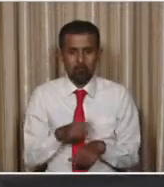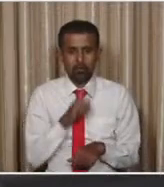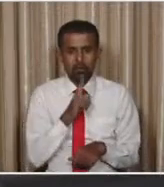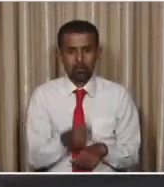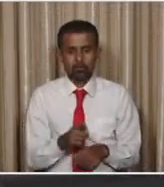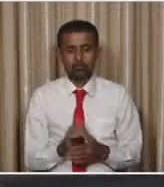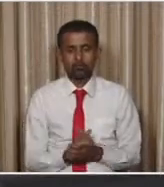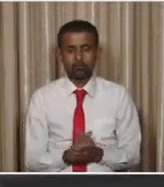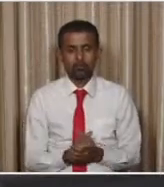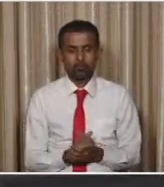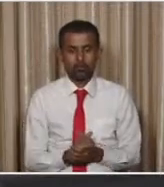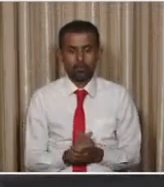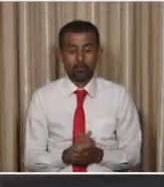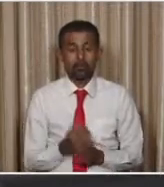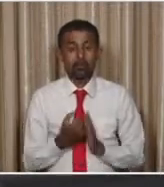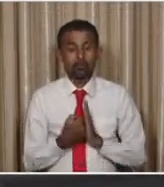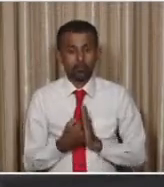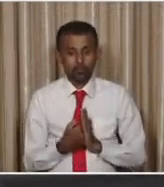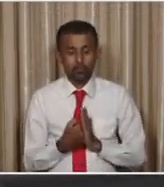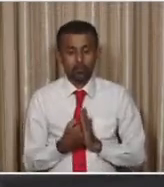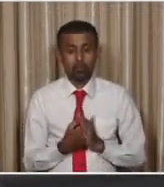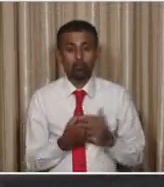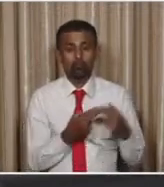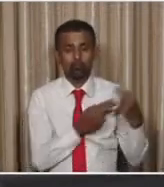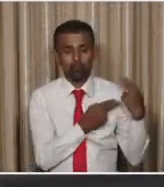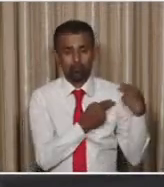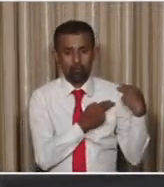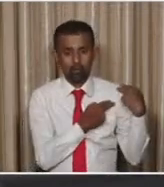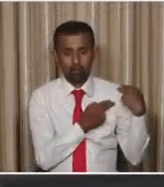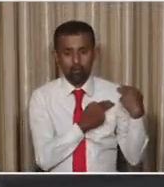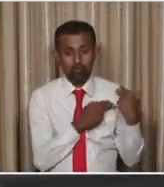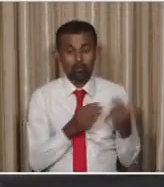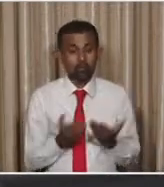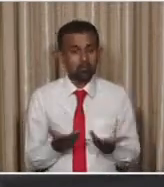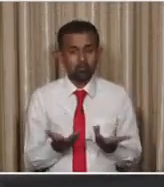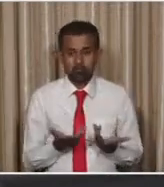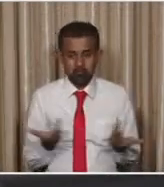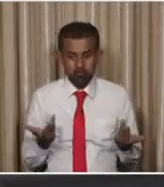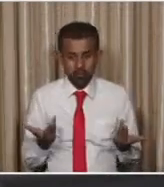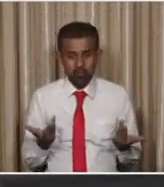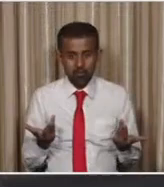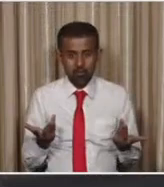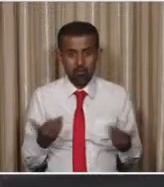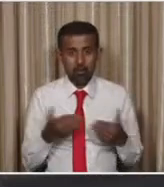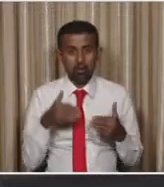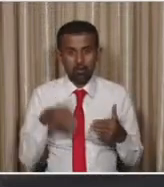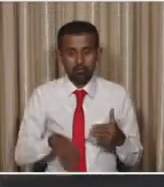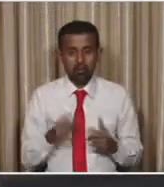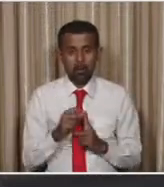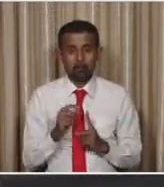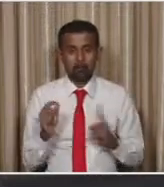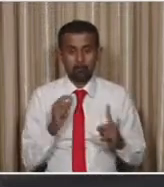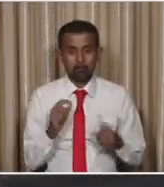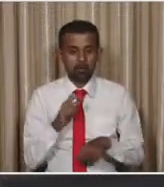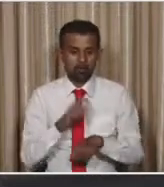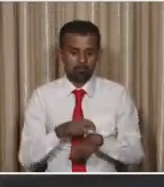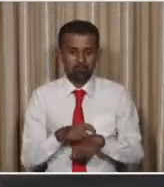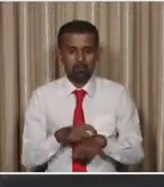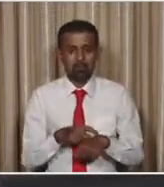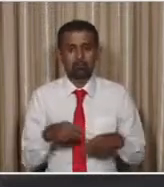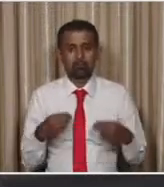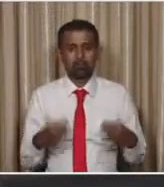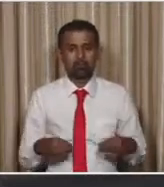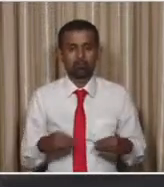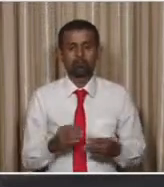e wagema e uttaritara wagakimata itu karanna beri wetcha nisa ada apita me parlimentuwe kale mehema ganna siddha